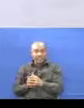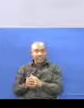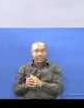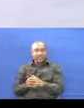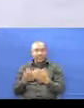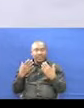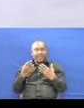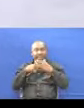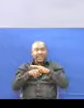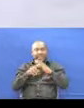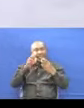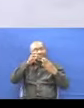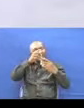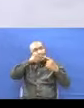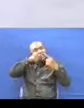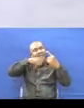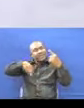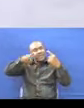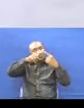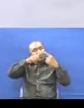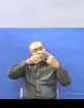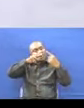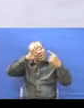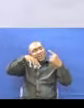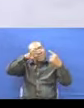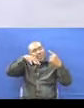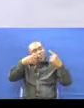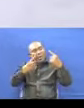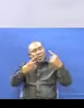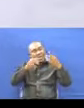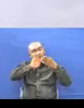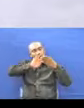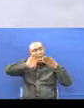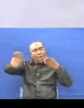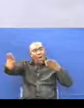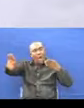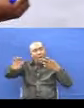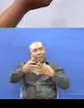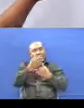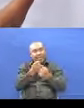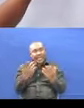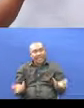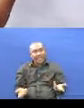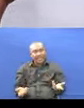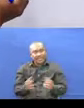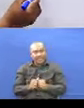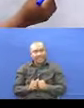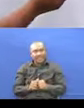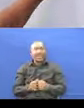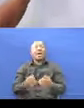sasa tunaitoa hii sehemu moja hii. Hii hapa iliyowekwa kivuli tunaitoa. Tutapataje? Hebu tuchore, tutapata